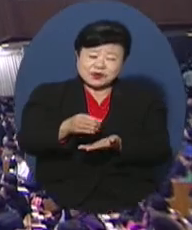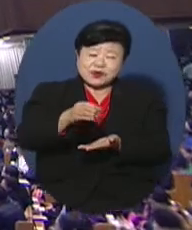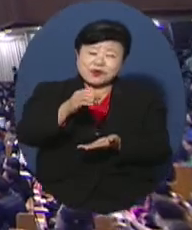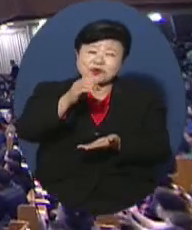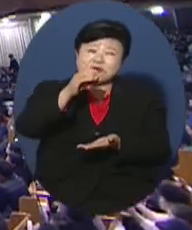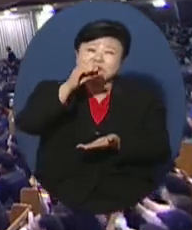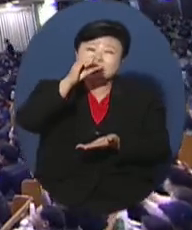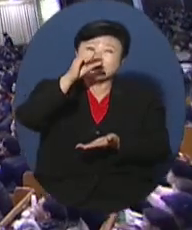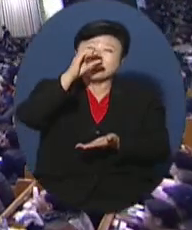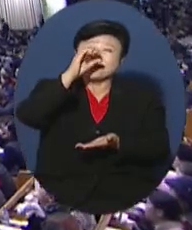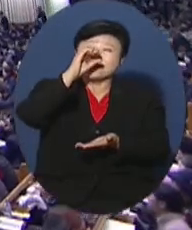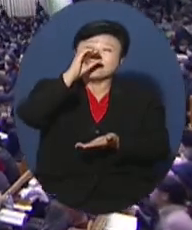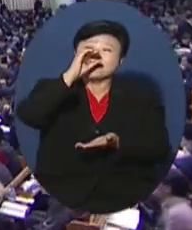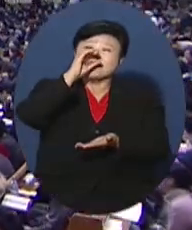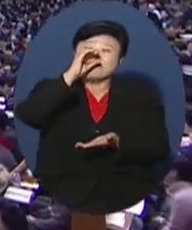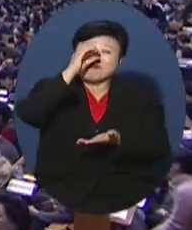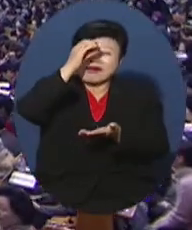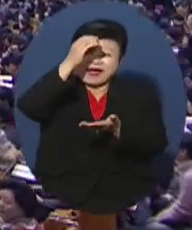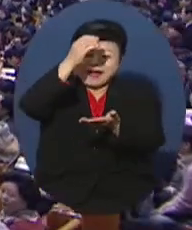양식이요